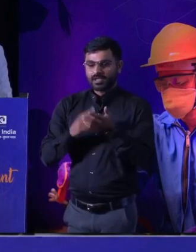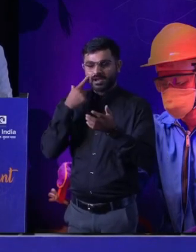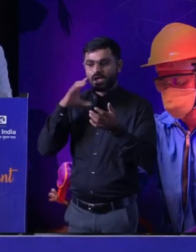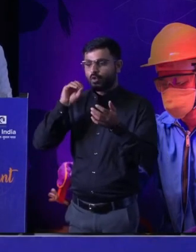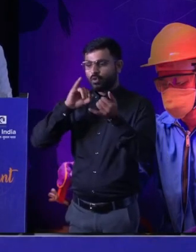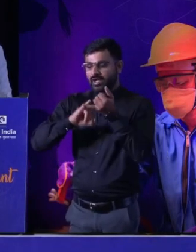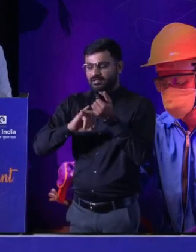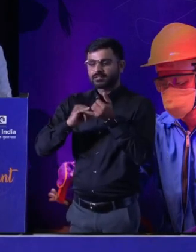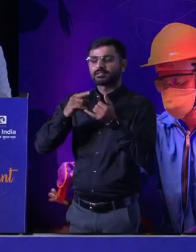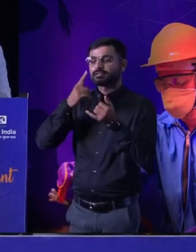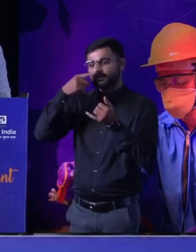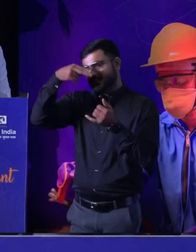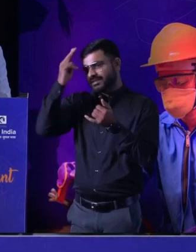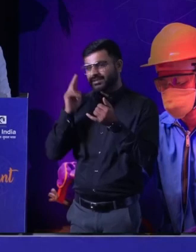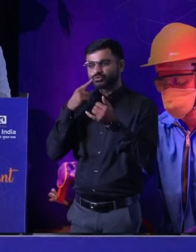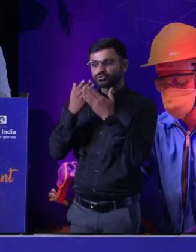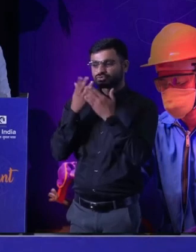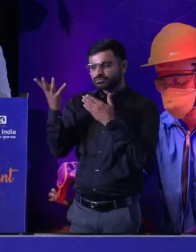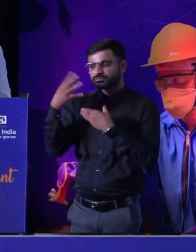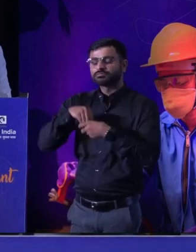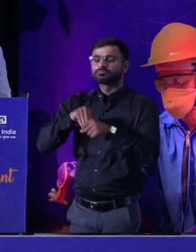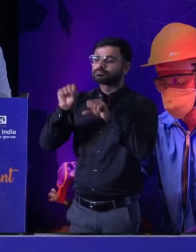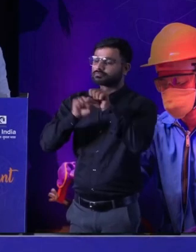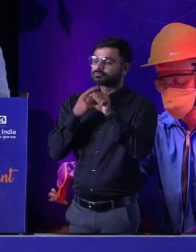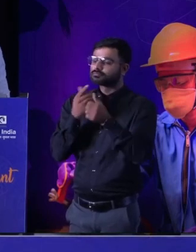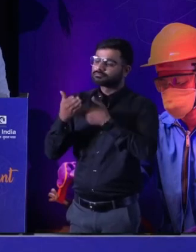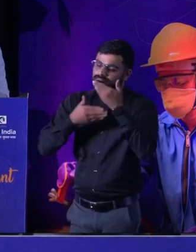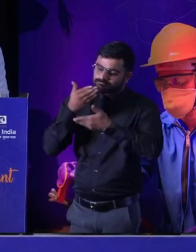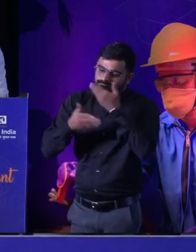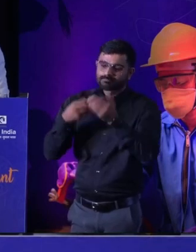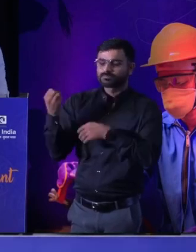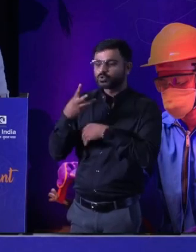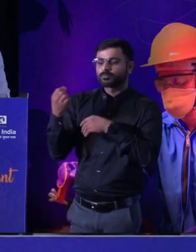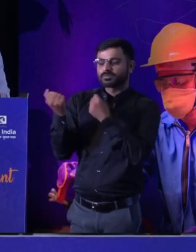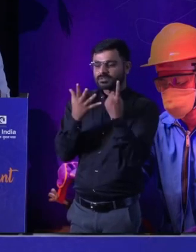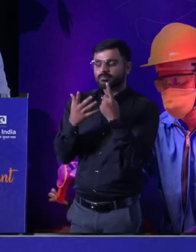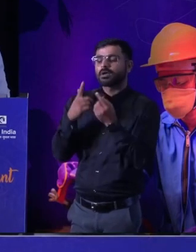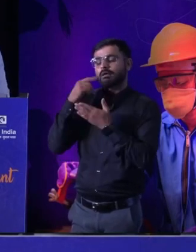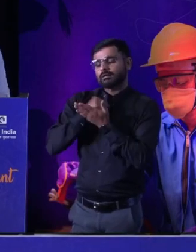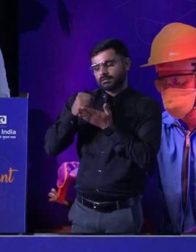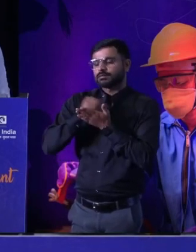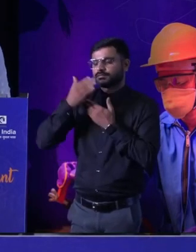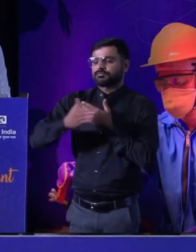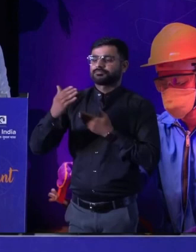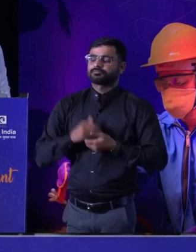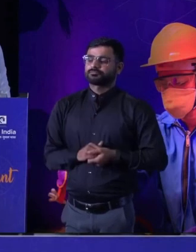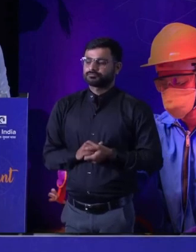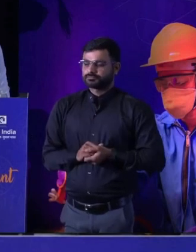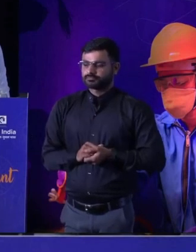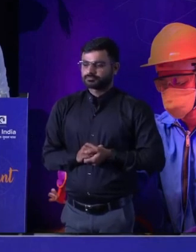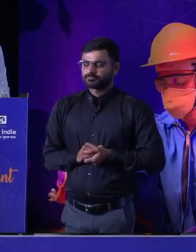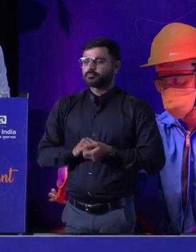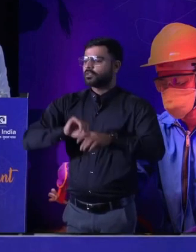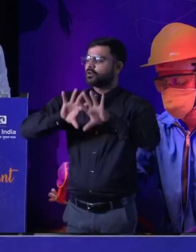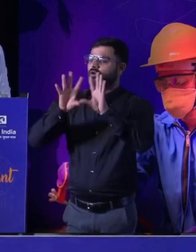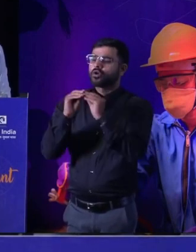NIOS IGNOU से उनको एकेडमिक इक्विवेलेंस देने के बारे में, अप्रेंटिसशिप ट्रेनिंग देने के बारे में भी हम प्रयास कर रहे हैं। इन